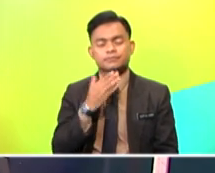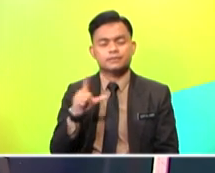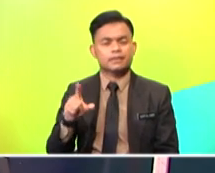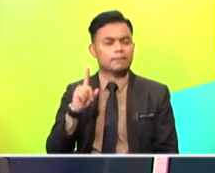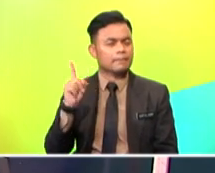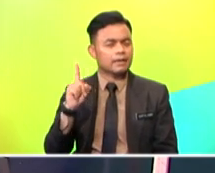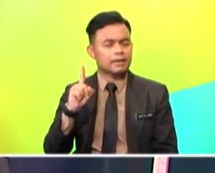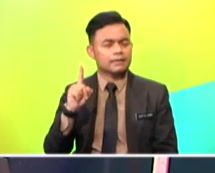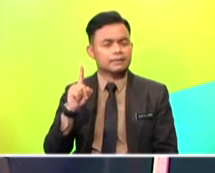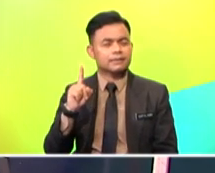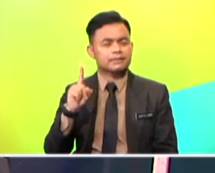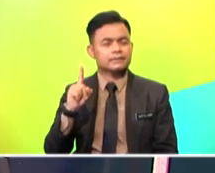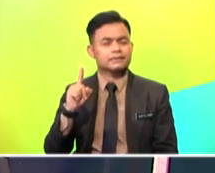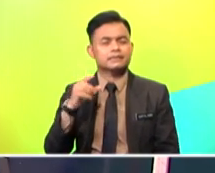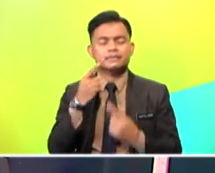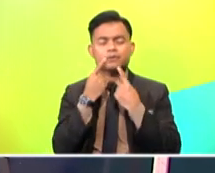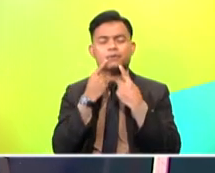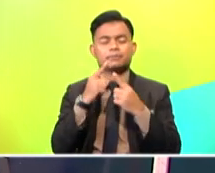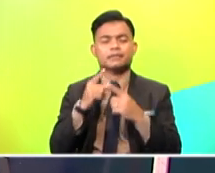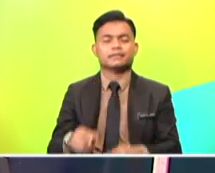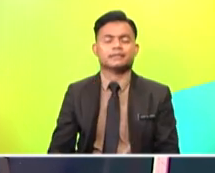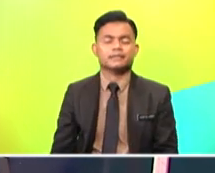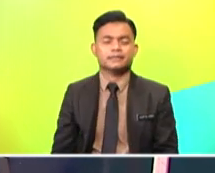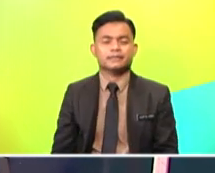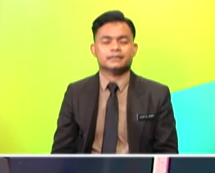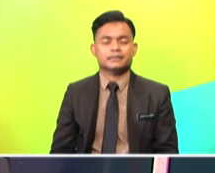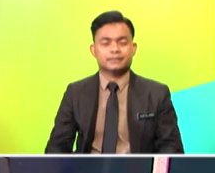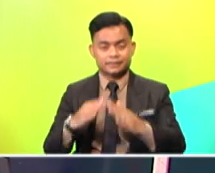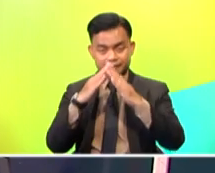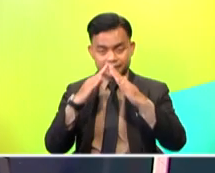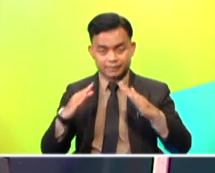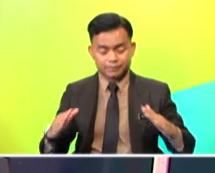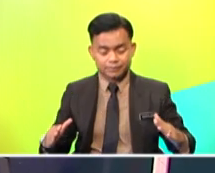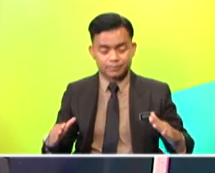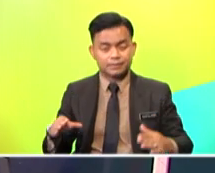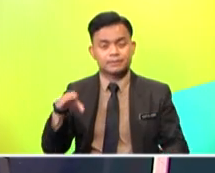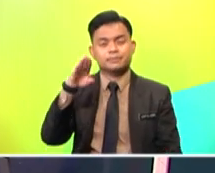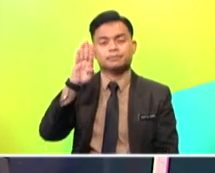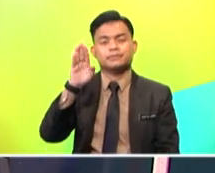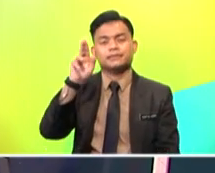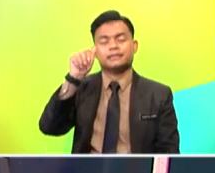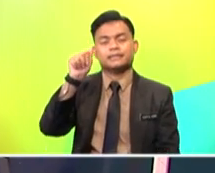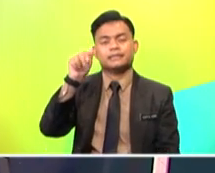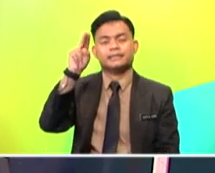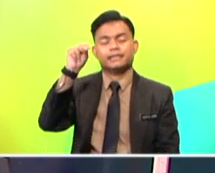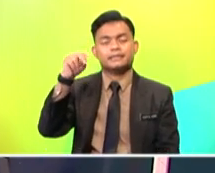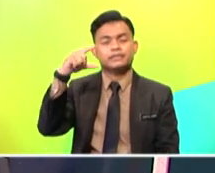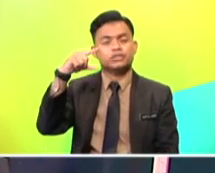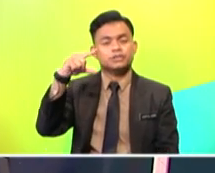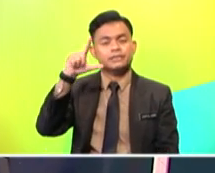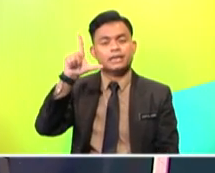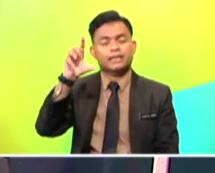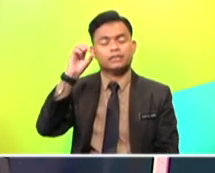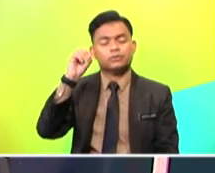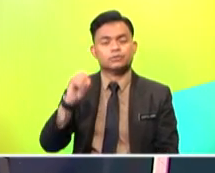Ifan? Tugasannya seterusnya. Okey, rumah banglo bagi Ifan. Tolong tau. Tolong pertolongan adik-adik semua. Mana okay. Satu? Mana satu